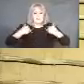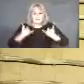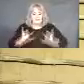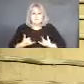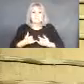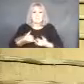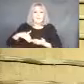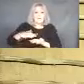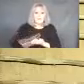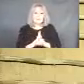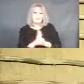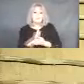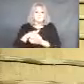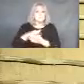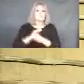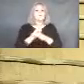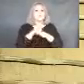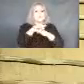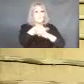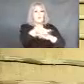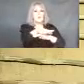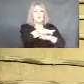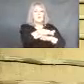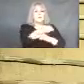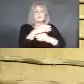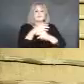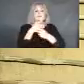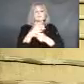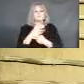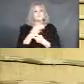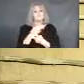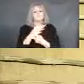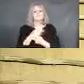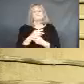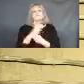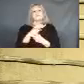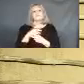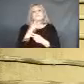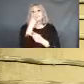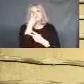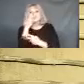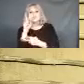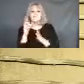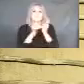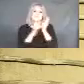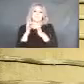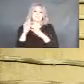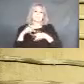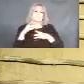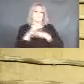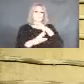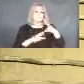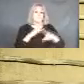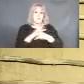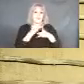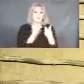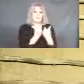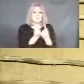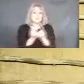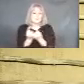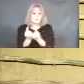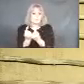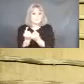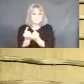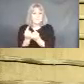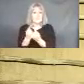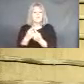oor Handelinge gaan. Dit gaan oor wat Jesus nog steeds doen in ons dag. Jesus is bezig om die selle branders te maak. En as ek